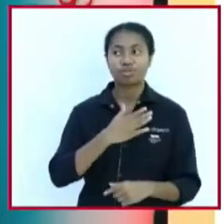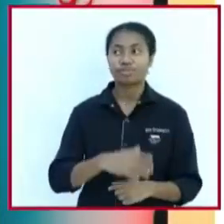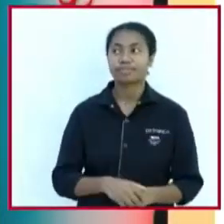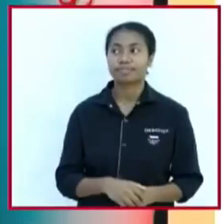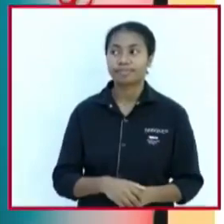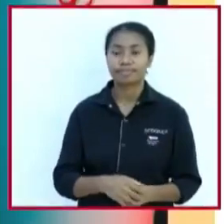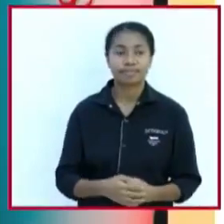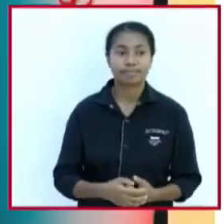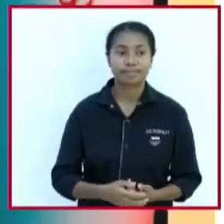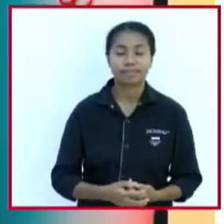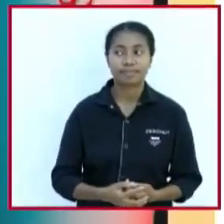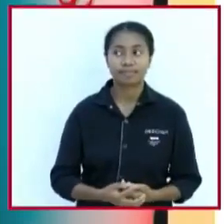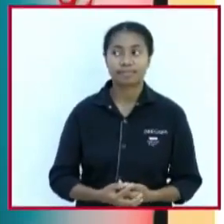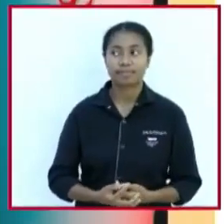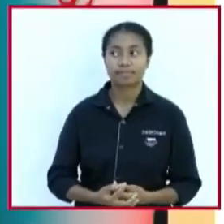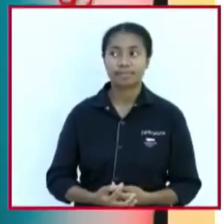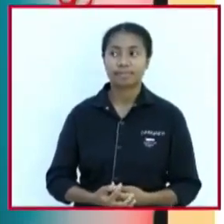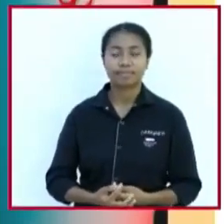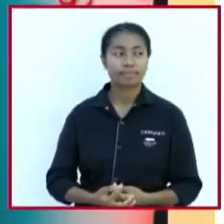Hai check